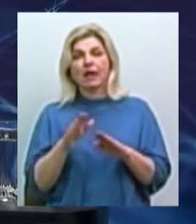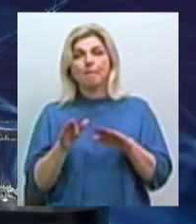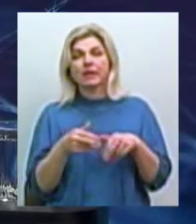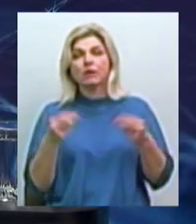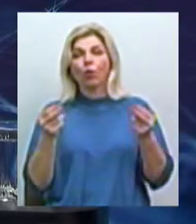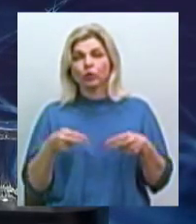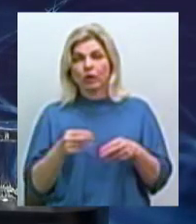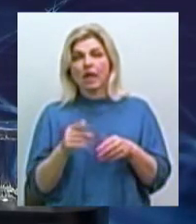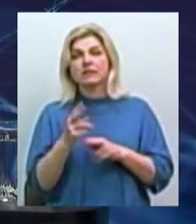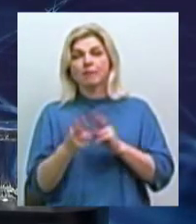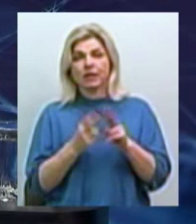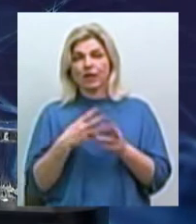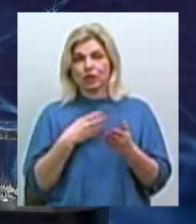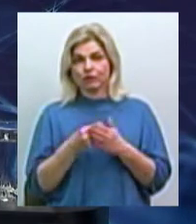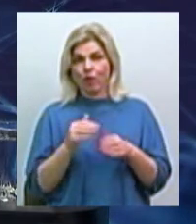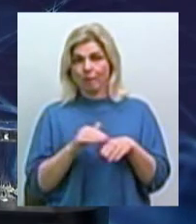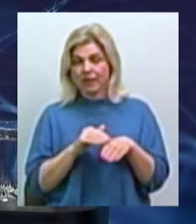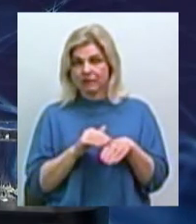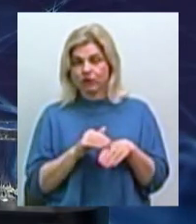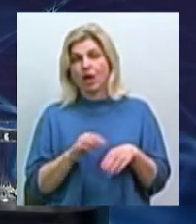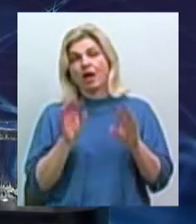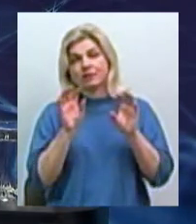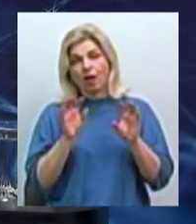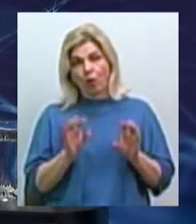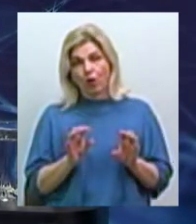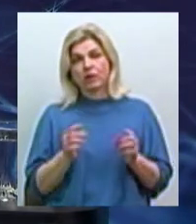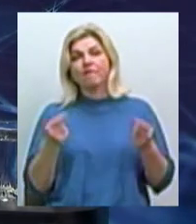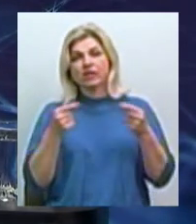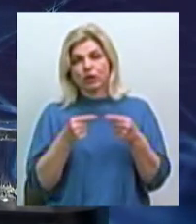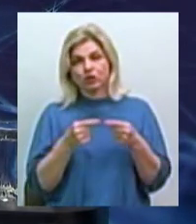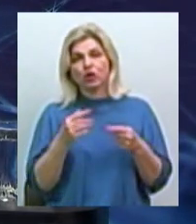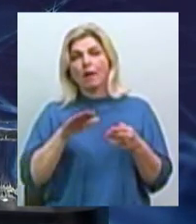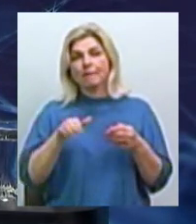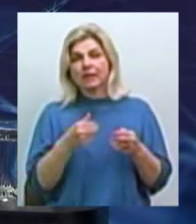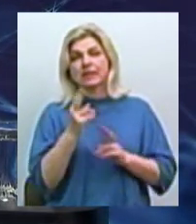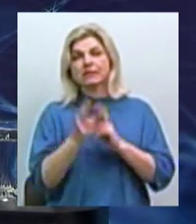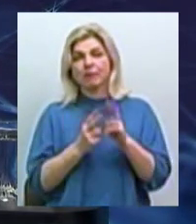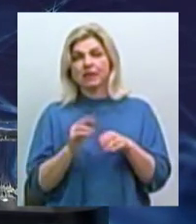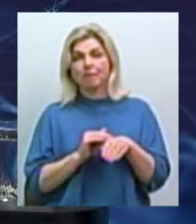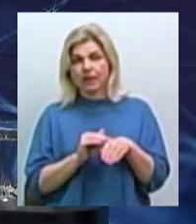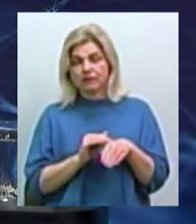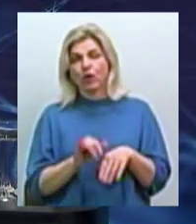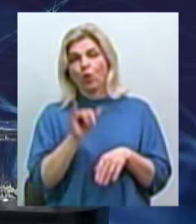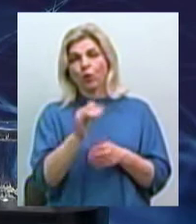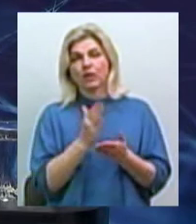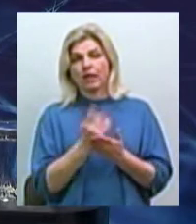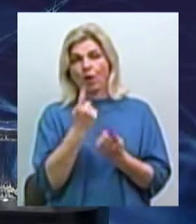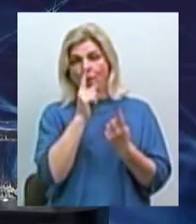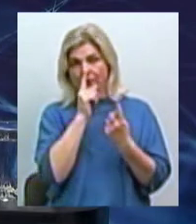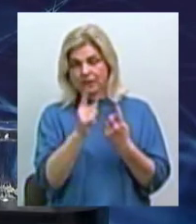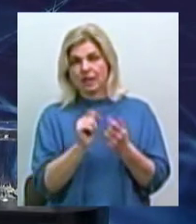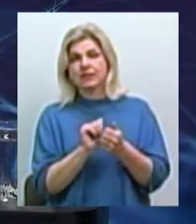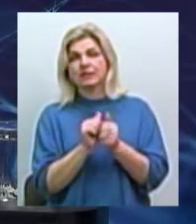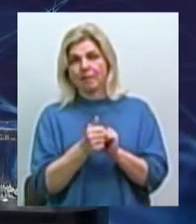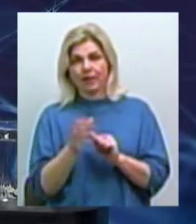змінили своє прізвище. Тобто законом визначено, що після зміни прізвища у вас є 1 місяць на заміну